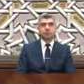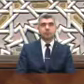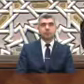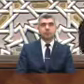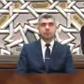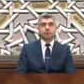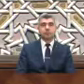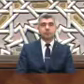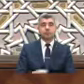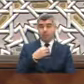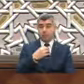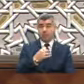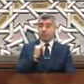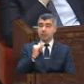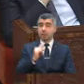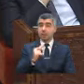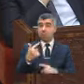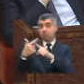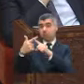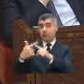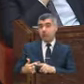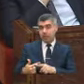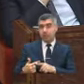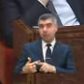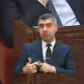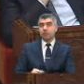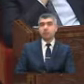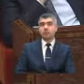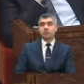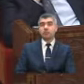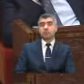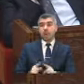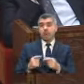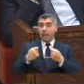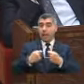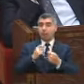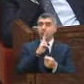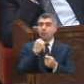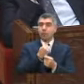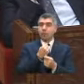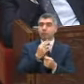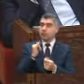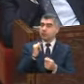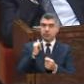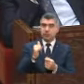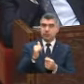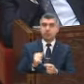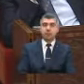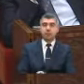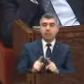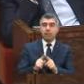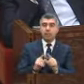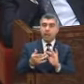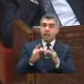راها مستمرة والميزانية الميزانية ديالها راها في رئاسة الحكومة، وكما قال السيد النائب المحترم الرقمنة